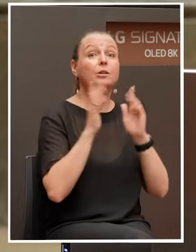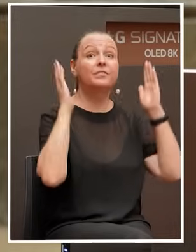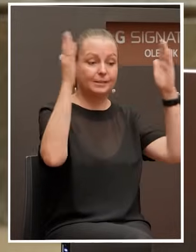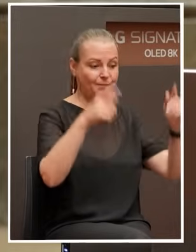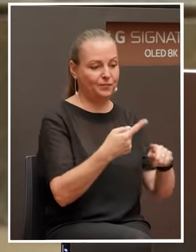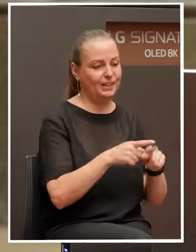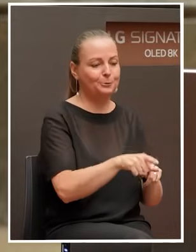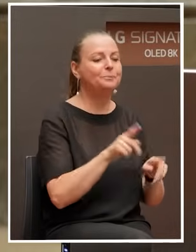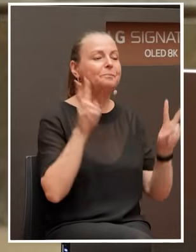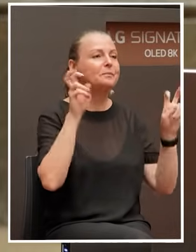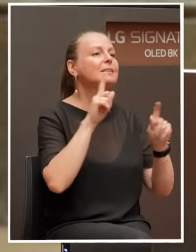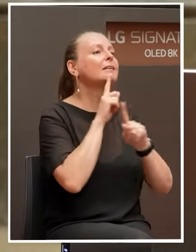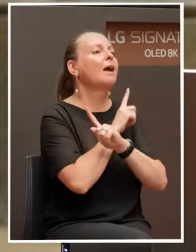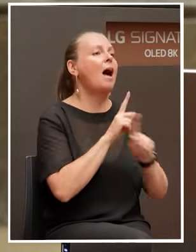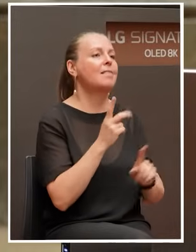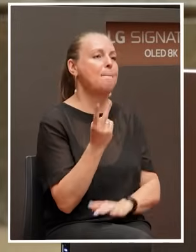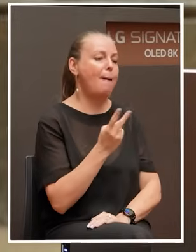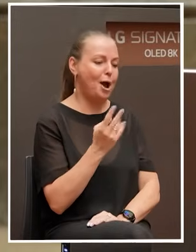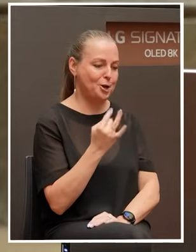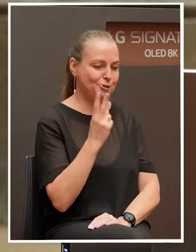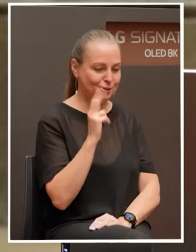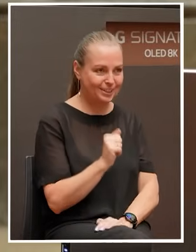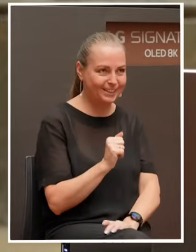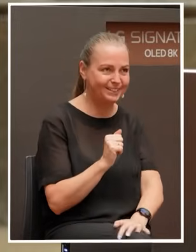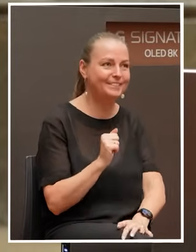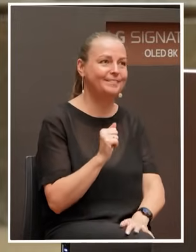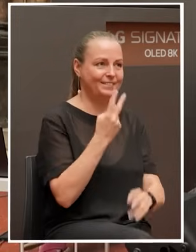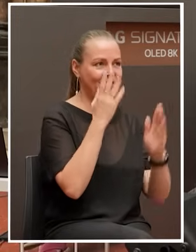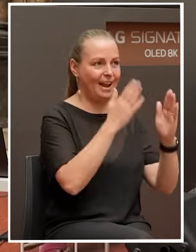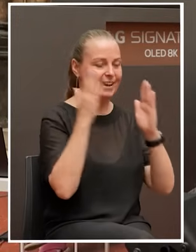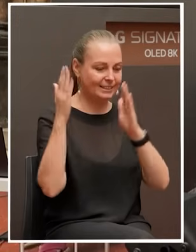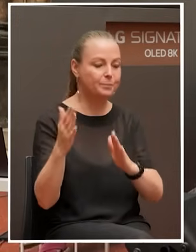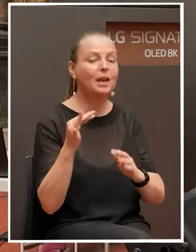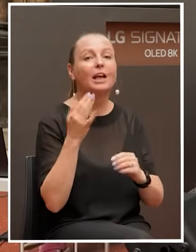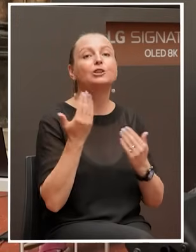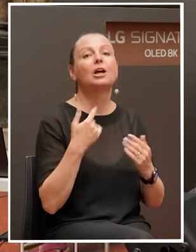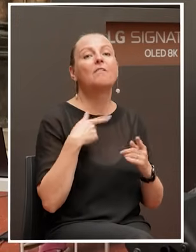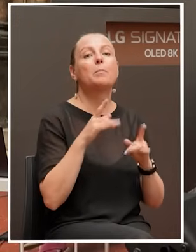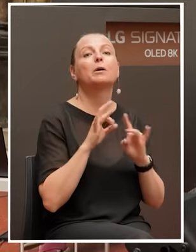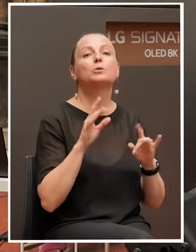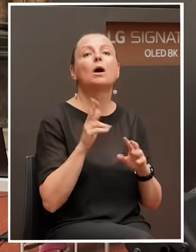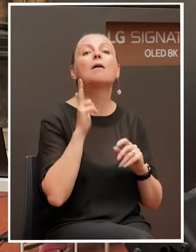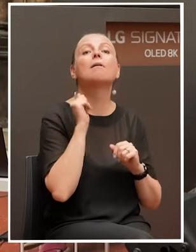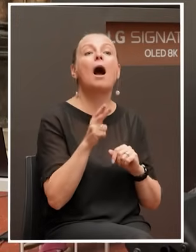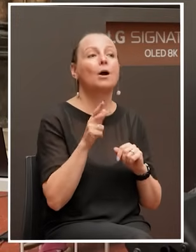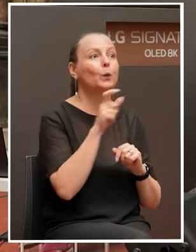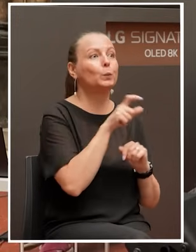странную парочку. И сейчас я вам расскажу о том, как это дело